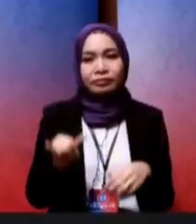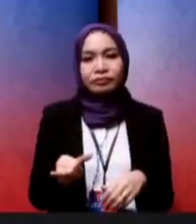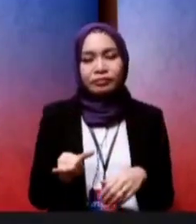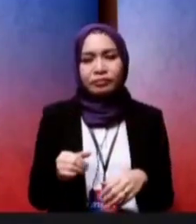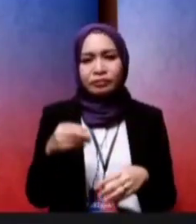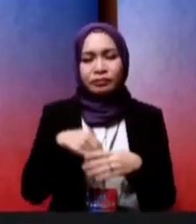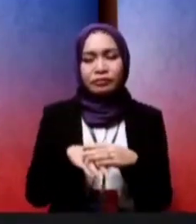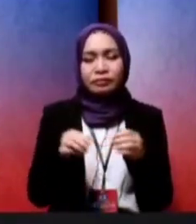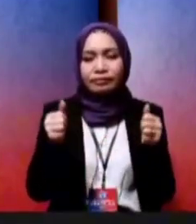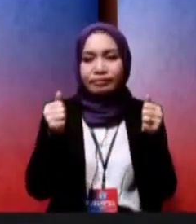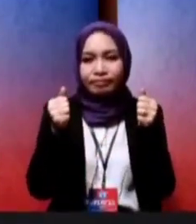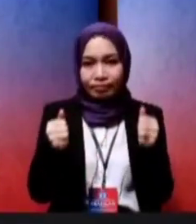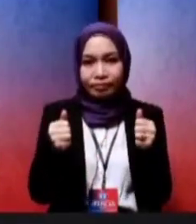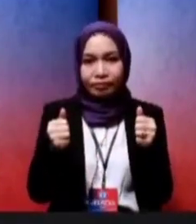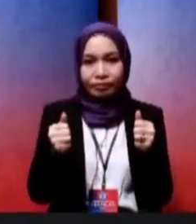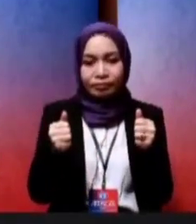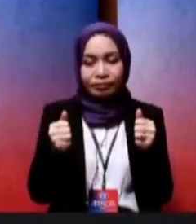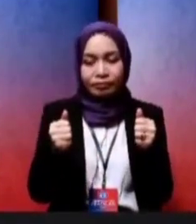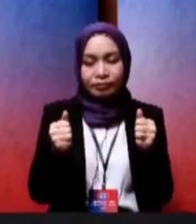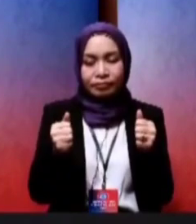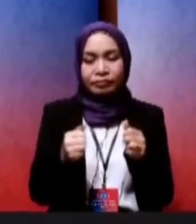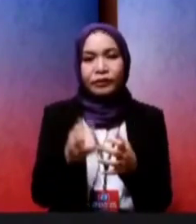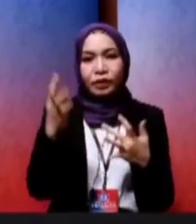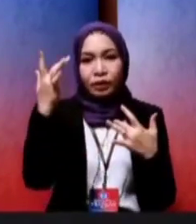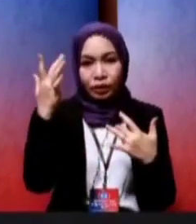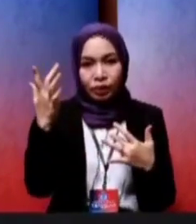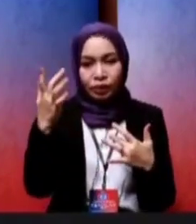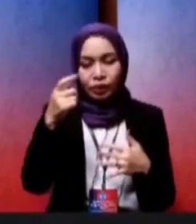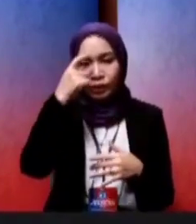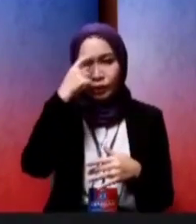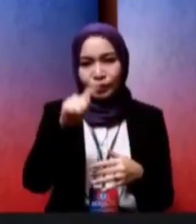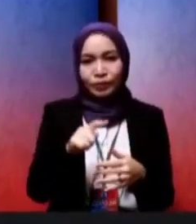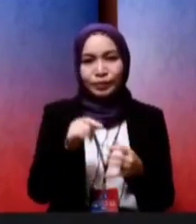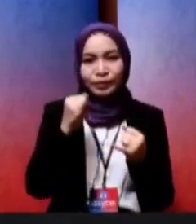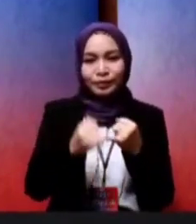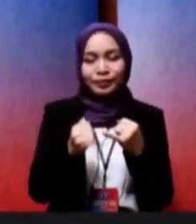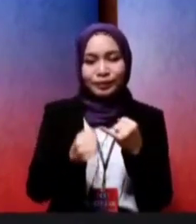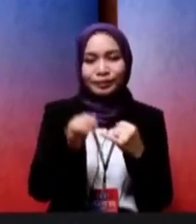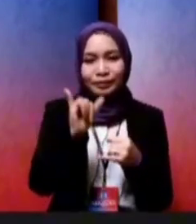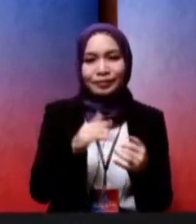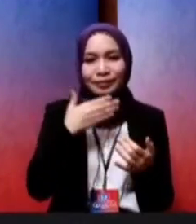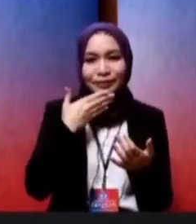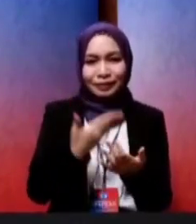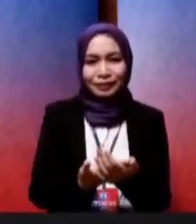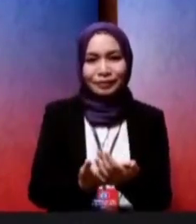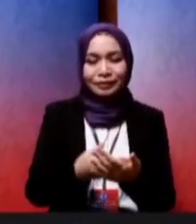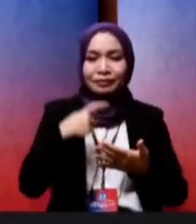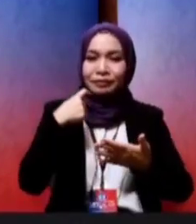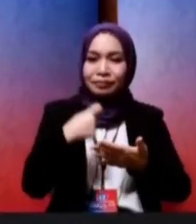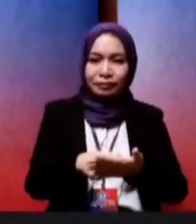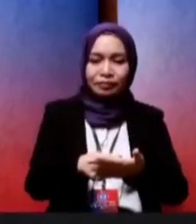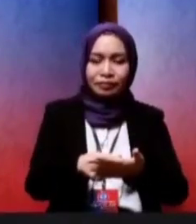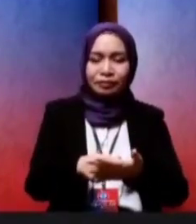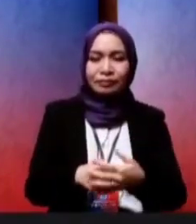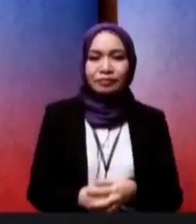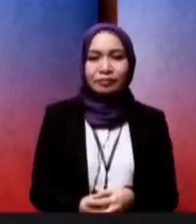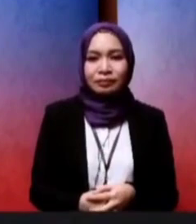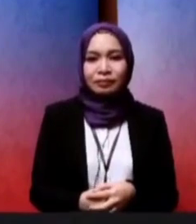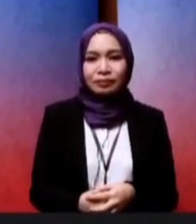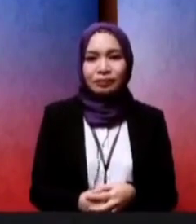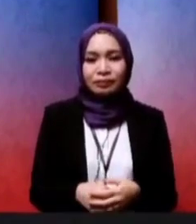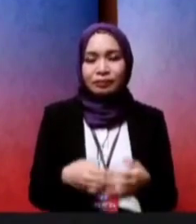kesudahan manis untuk tiba Saya dengar daripada Uncle oting tadi ya hari ini pun terpaksa berkorban untuk